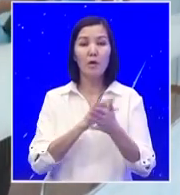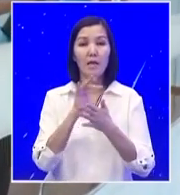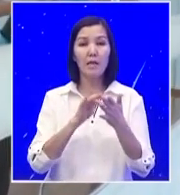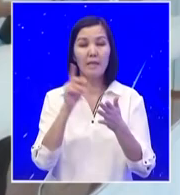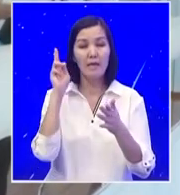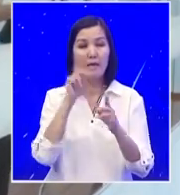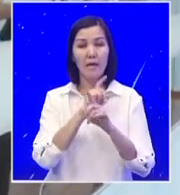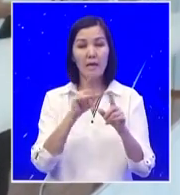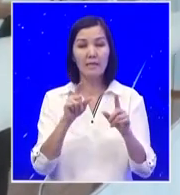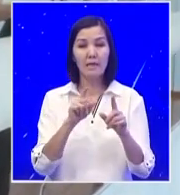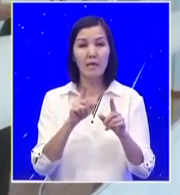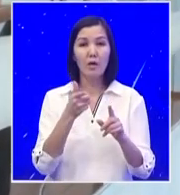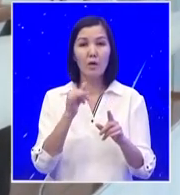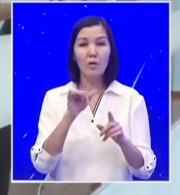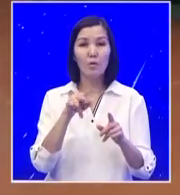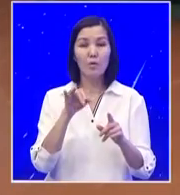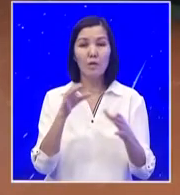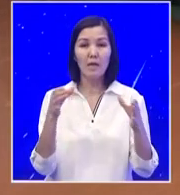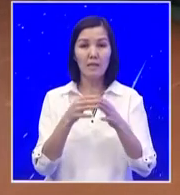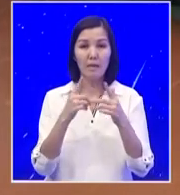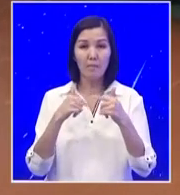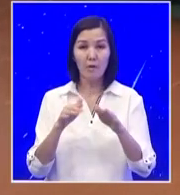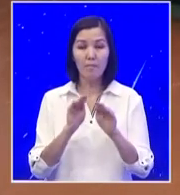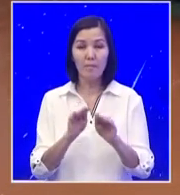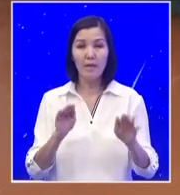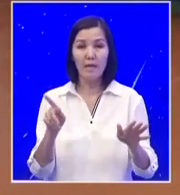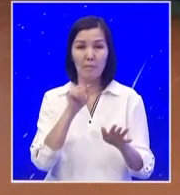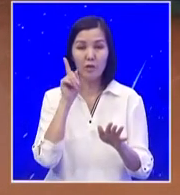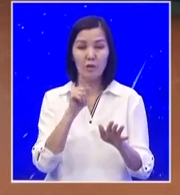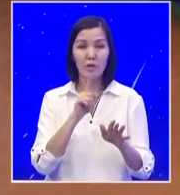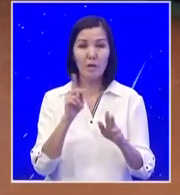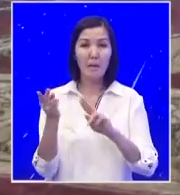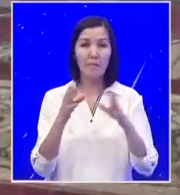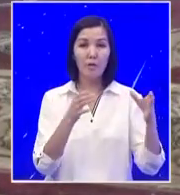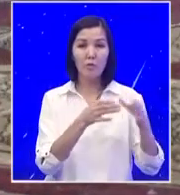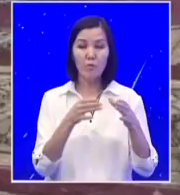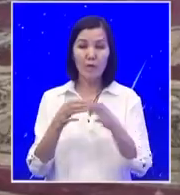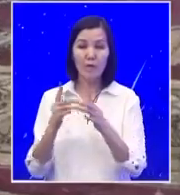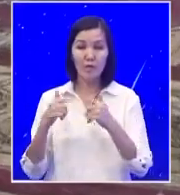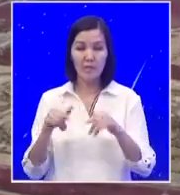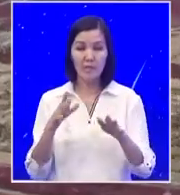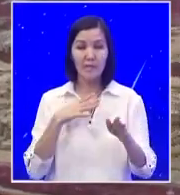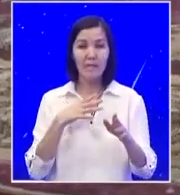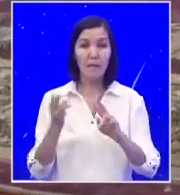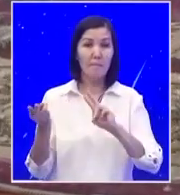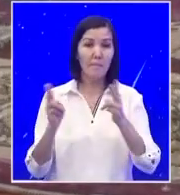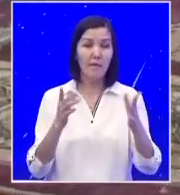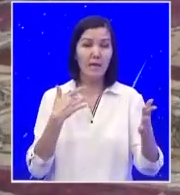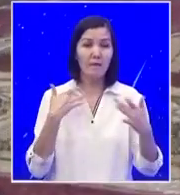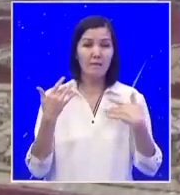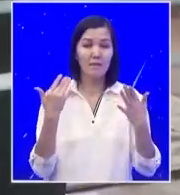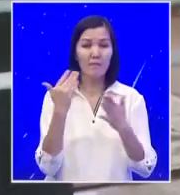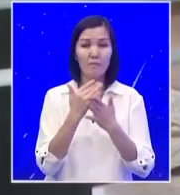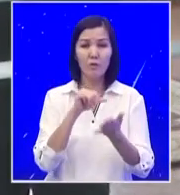жанынан алғаш рет гүлдер ансамблін құрған. Бүлдіршіндер мен жасөспірімдерден би топтарын жасақтады. Мың бұрала билеп сахнаға үйренуді